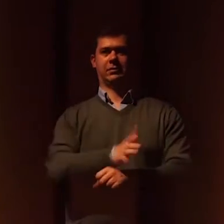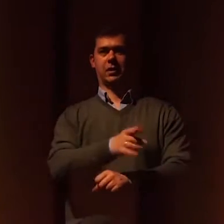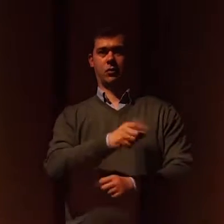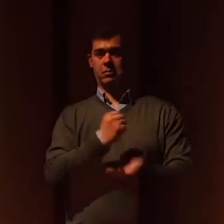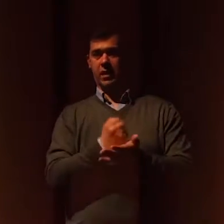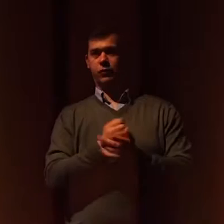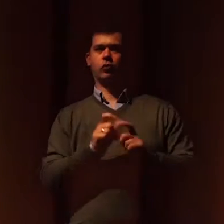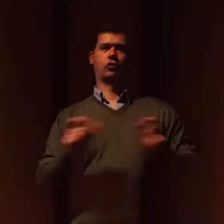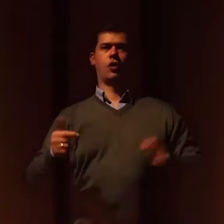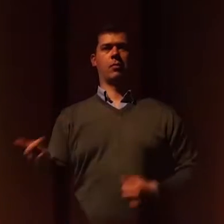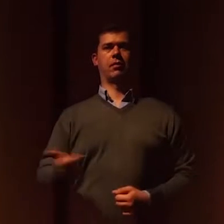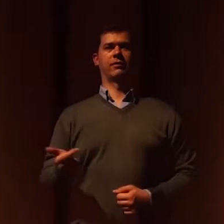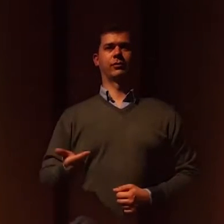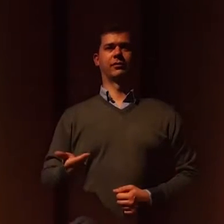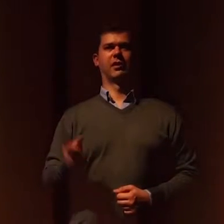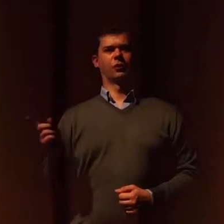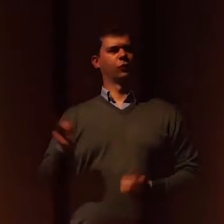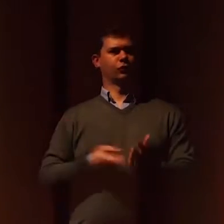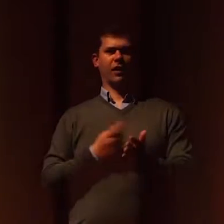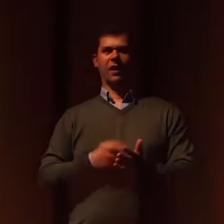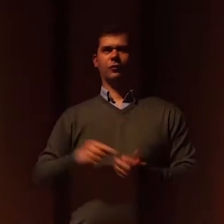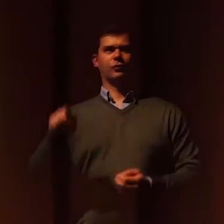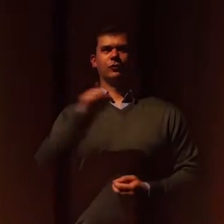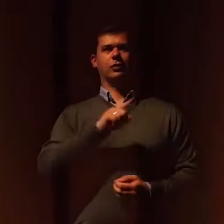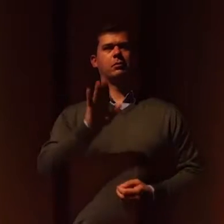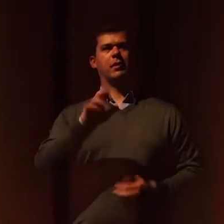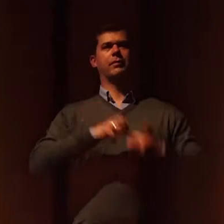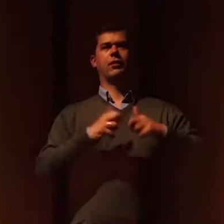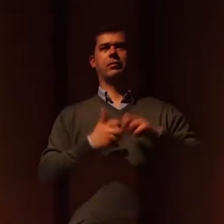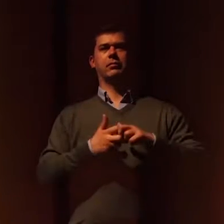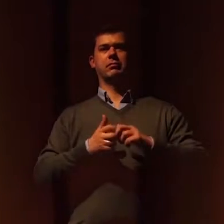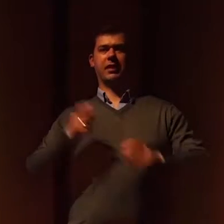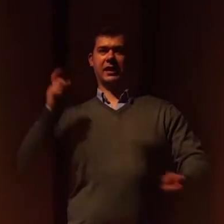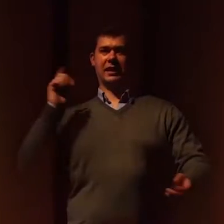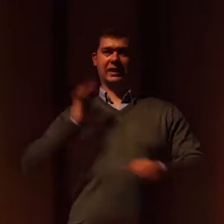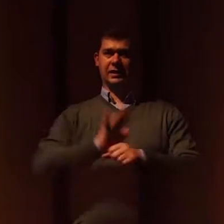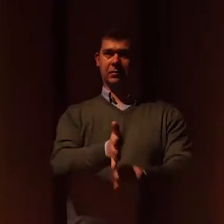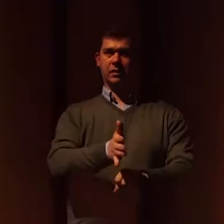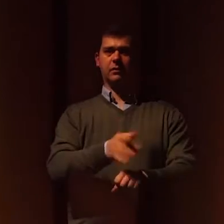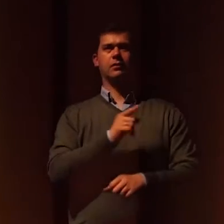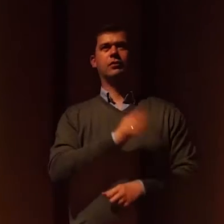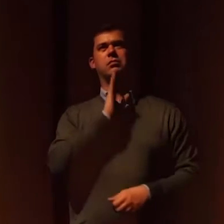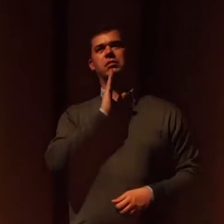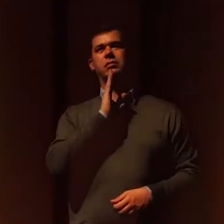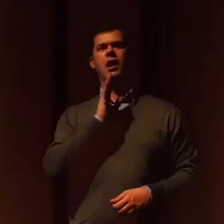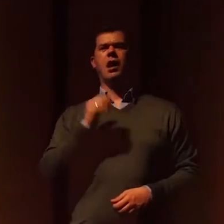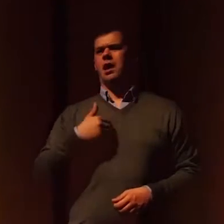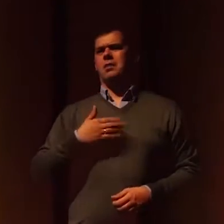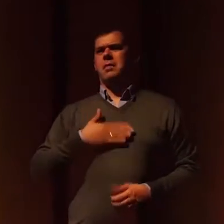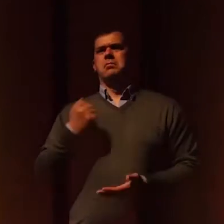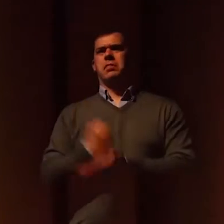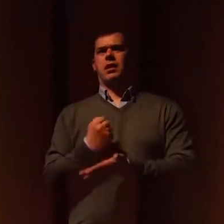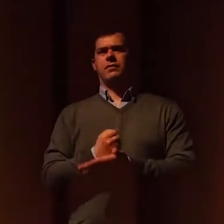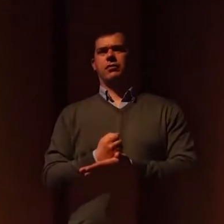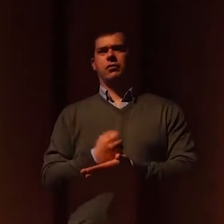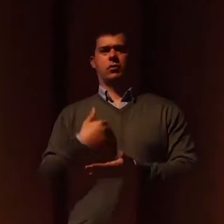obowiązek ponieważ bardzo często przedstawione są problemy dyskryminacji jako takie to uprawnienie która